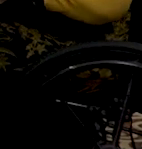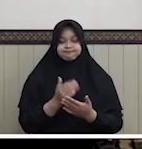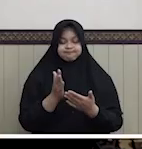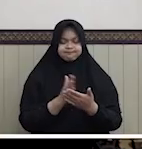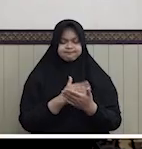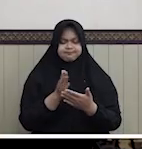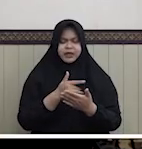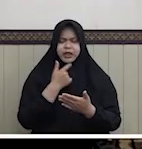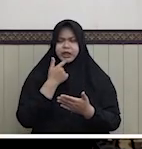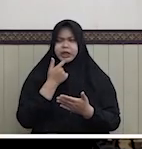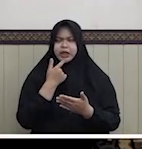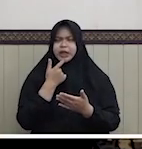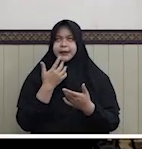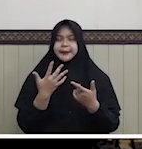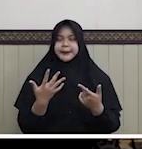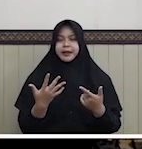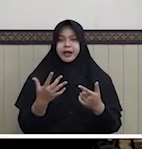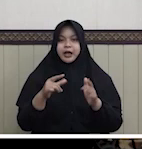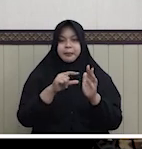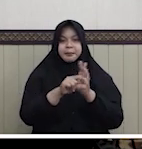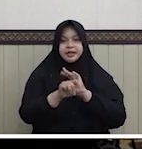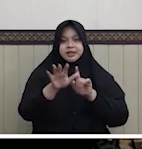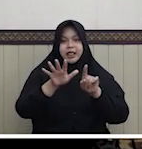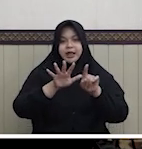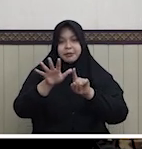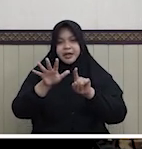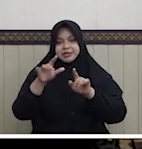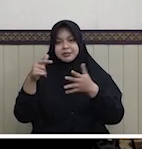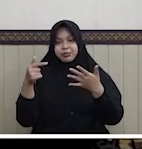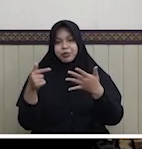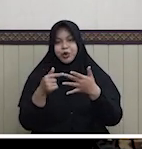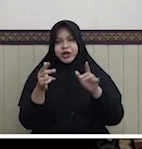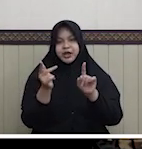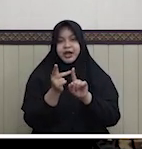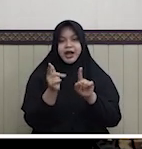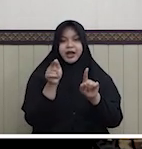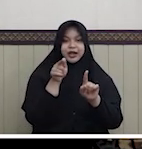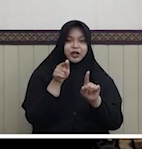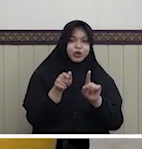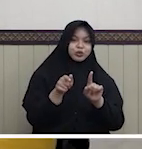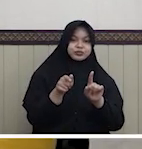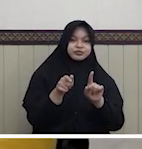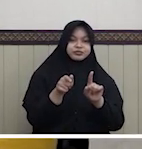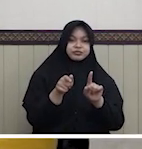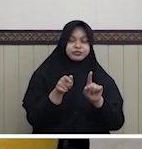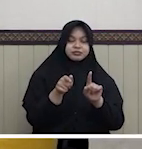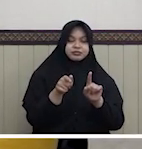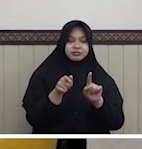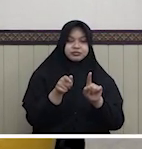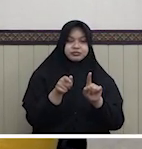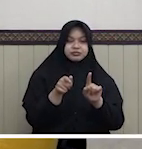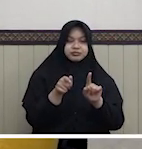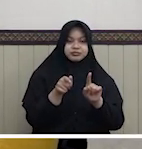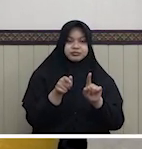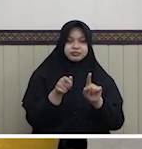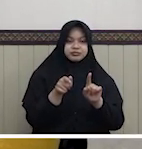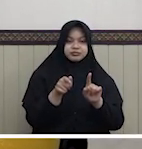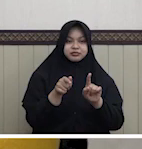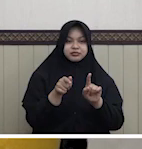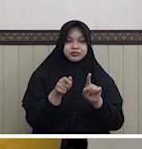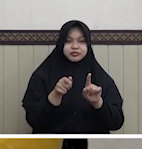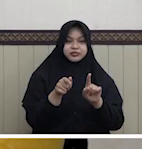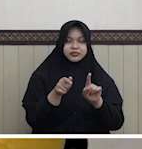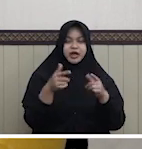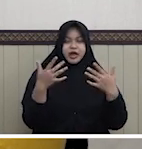ini tentang eh pasal 15 di Point Ha ini apa